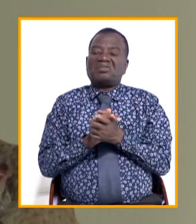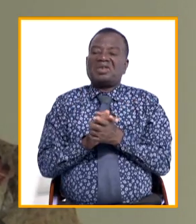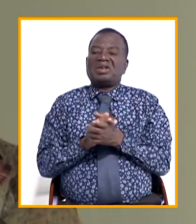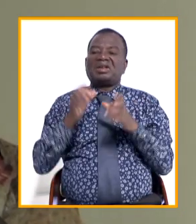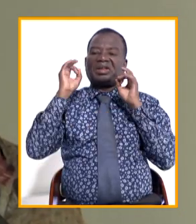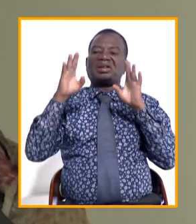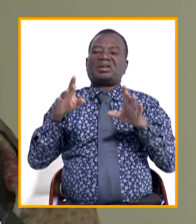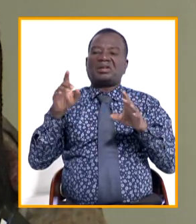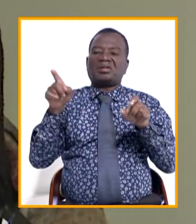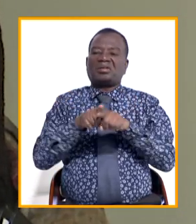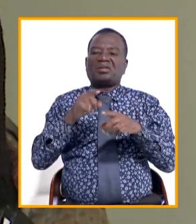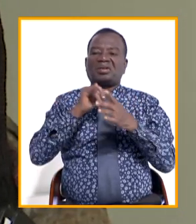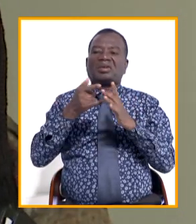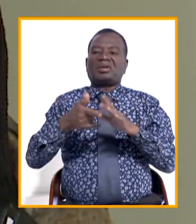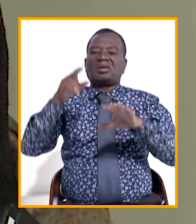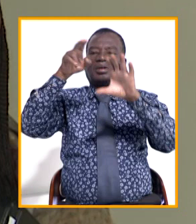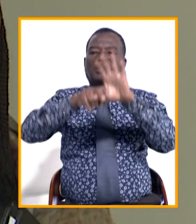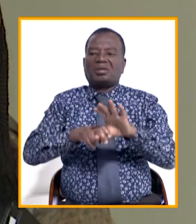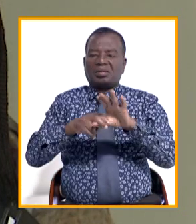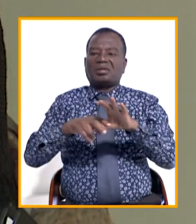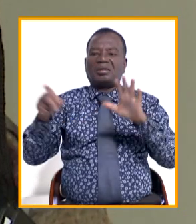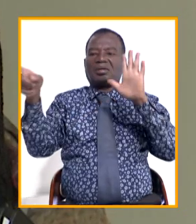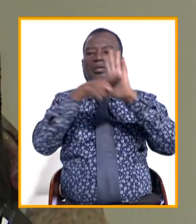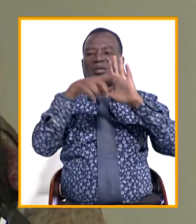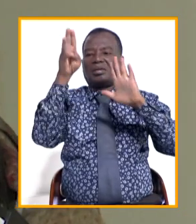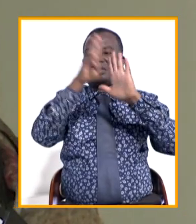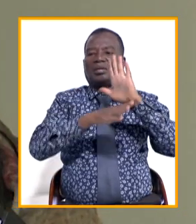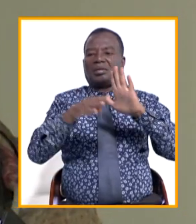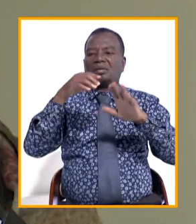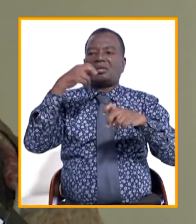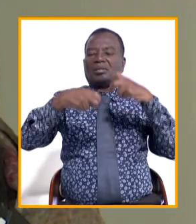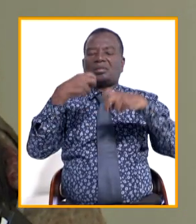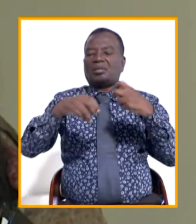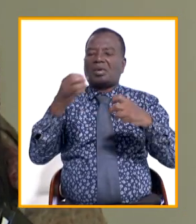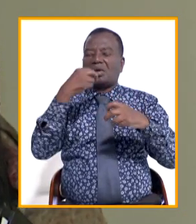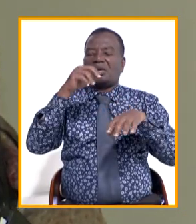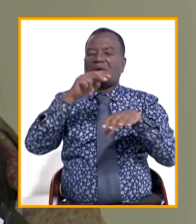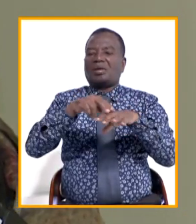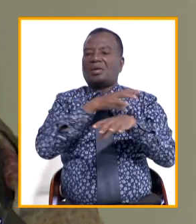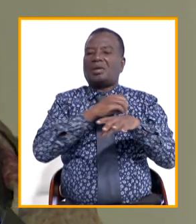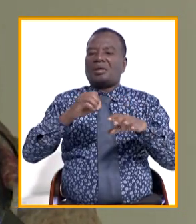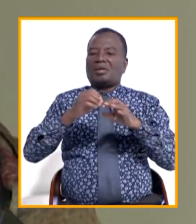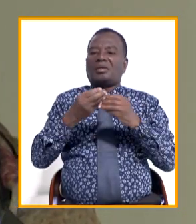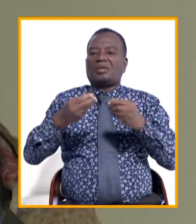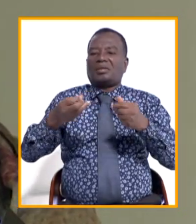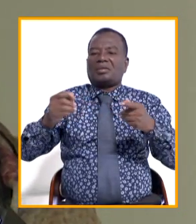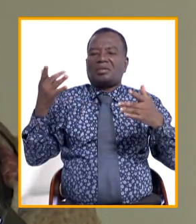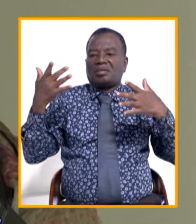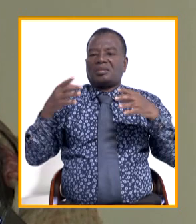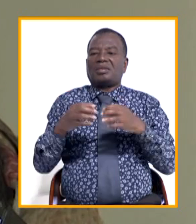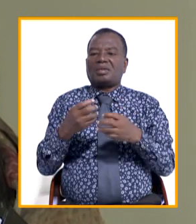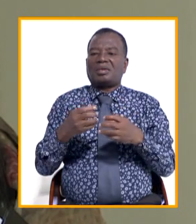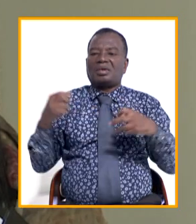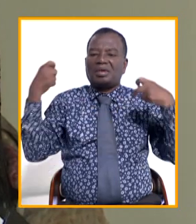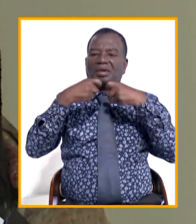celle actuellement en Ukraine qui impactent également négativement la question de l'alimentation, la question des fertilisants, les questions